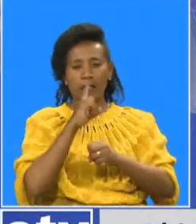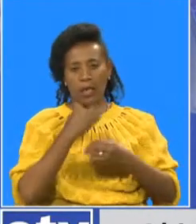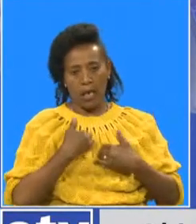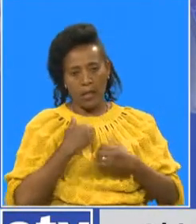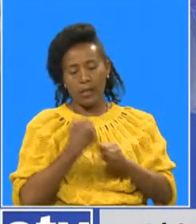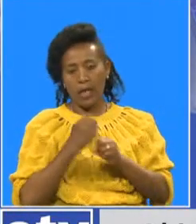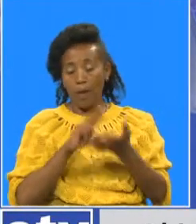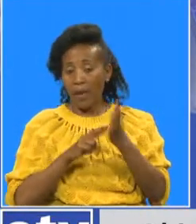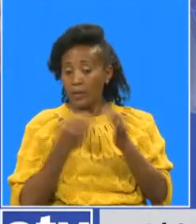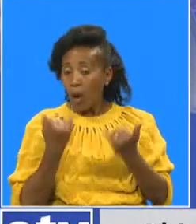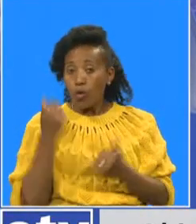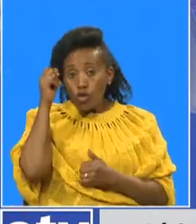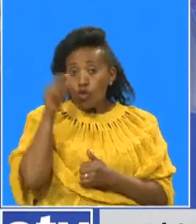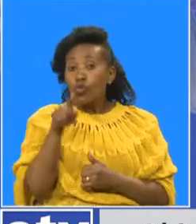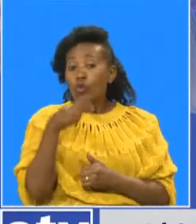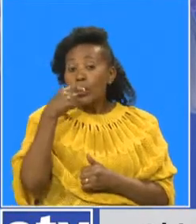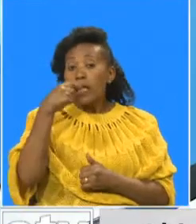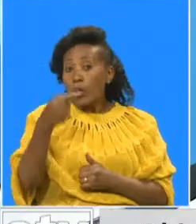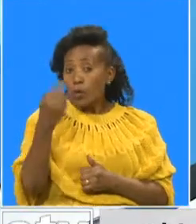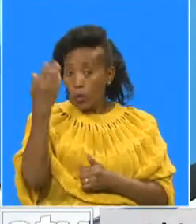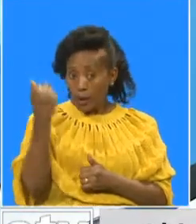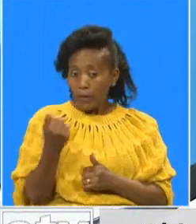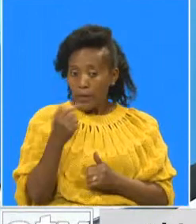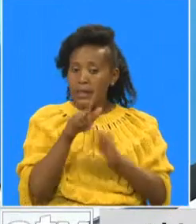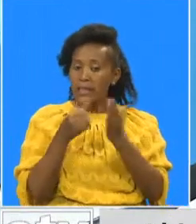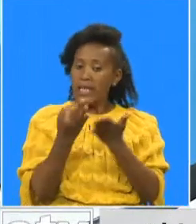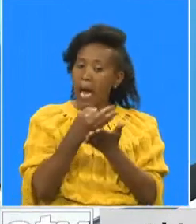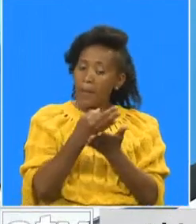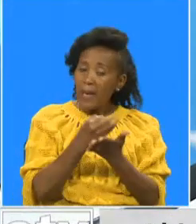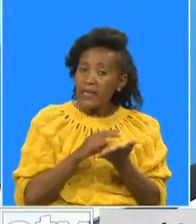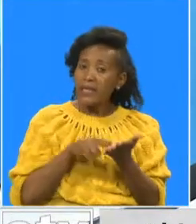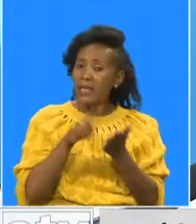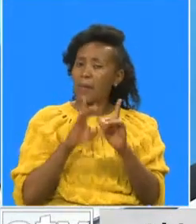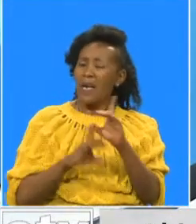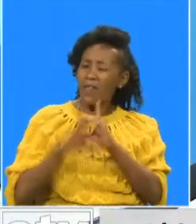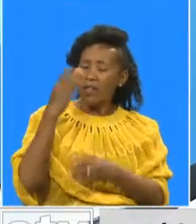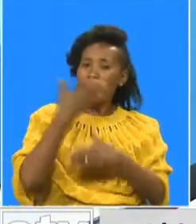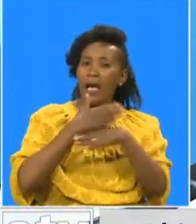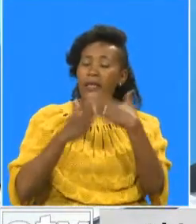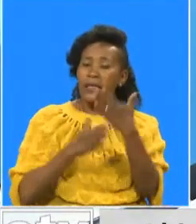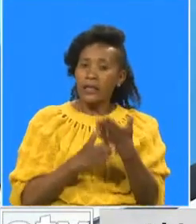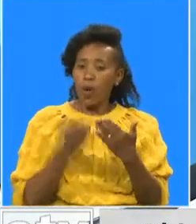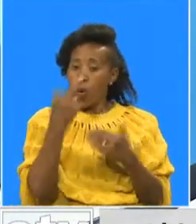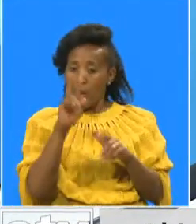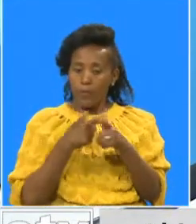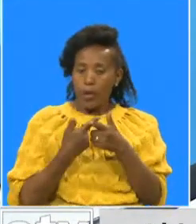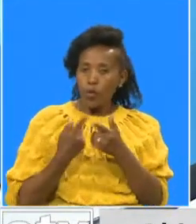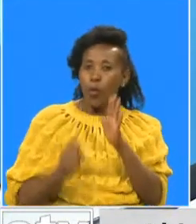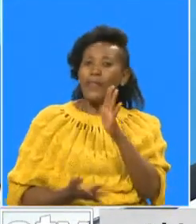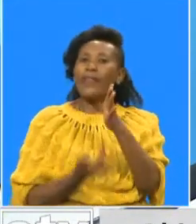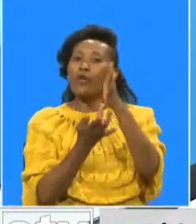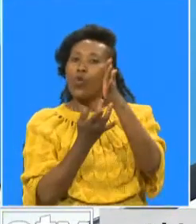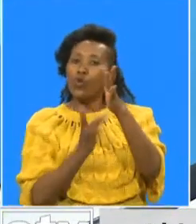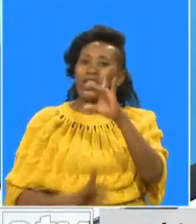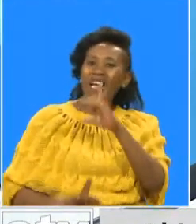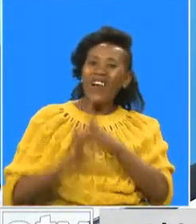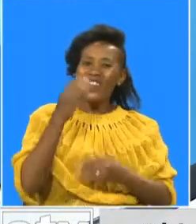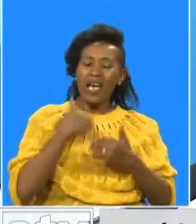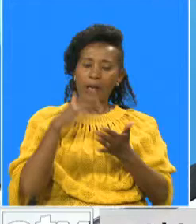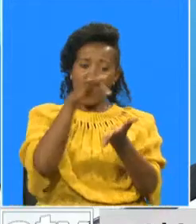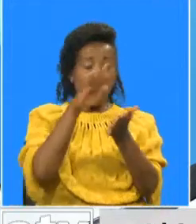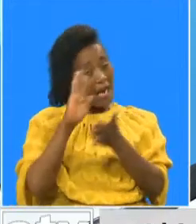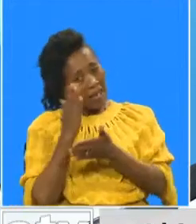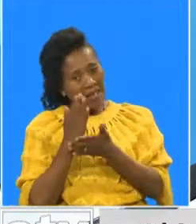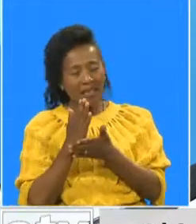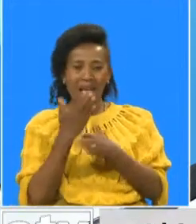ስራ አለ ማለት ነው። አሁን እርስዎም ሲያነሱት እንደነበረው እንግዲህ ስለ አምራች ስናነሳ በከፍተኛ ደረጃ ወይም ደግሞ በቴክኖሎጂም ከፍ ያለ